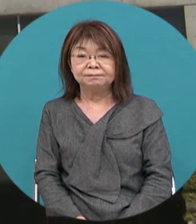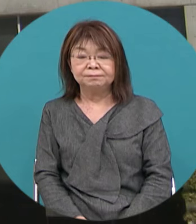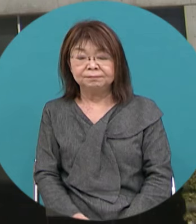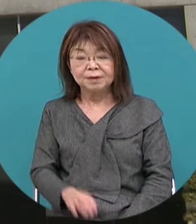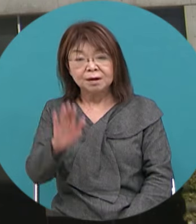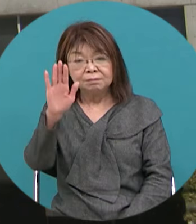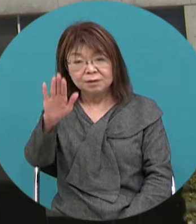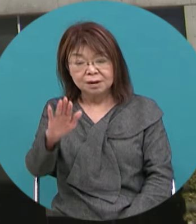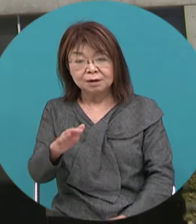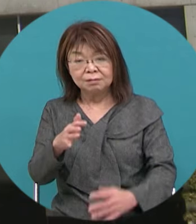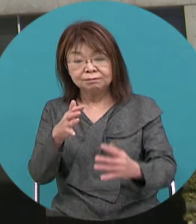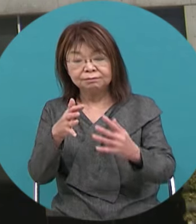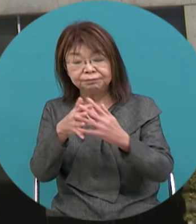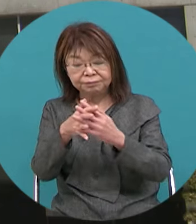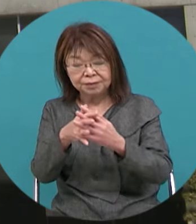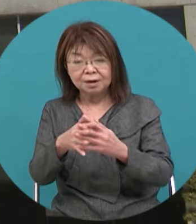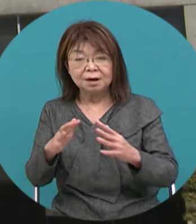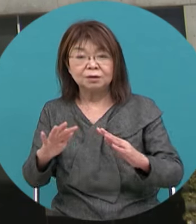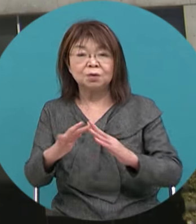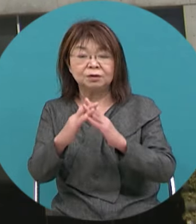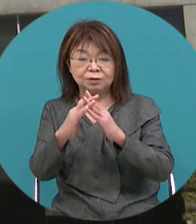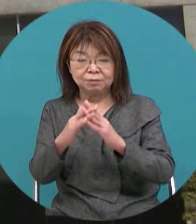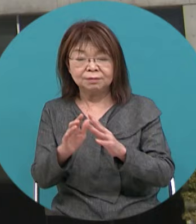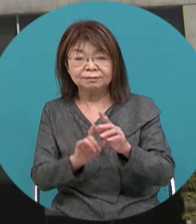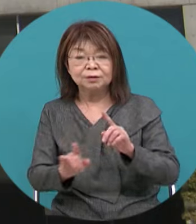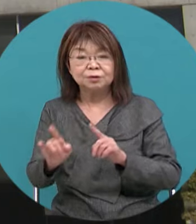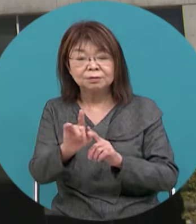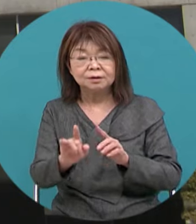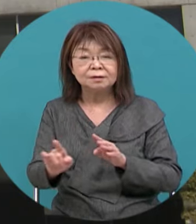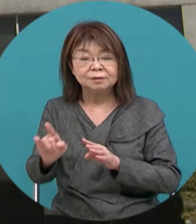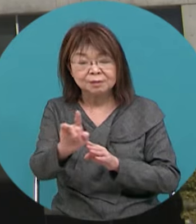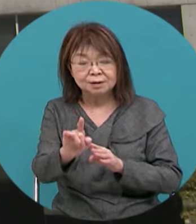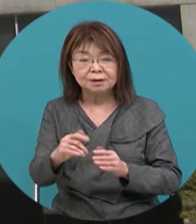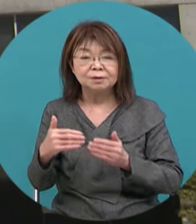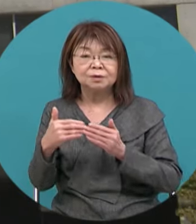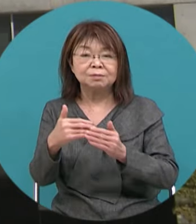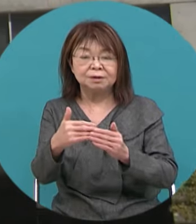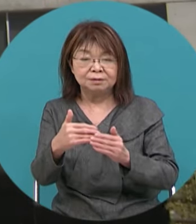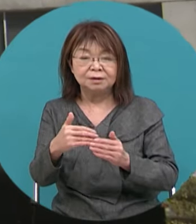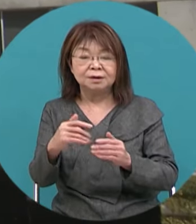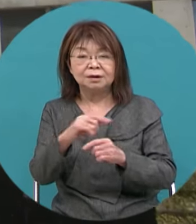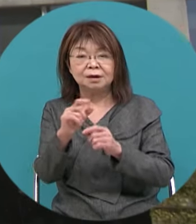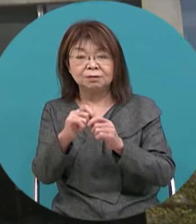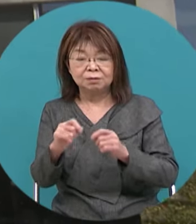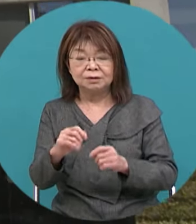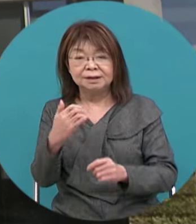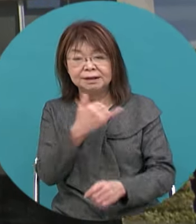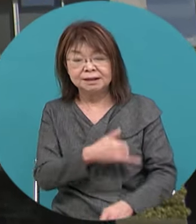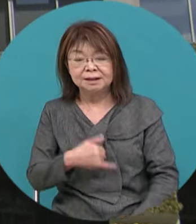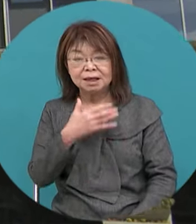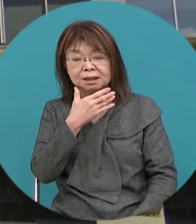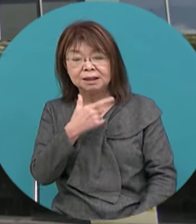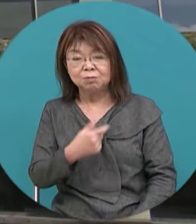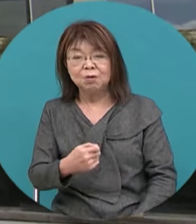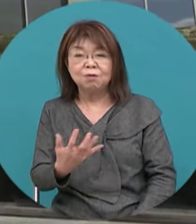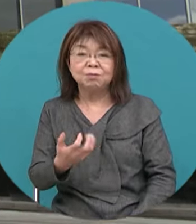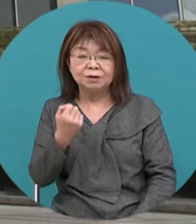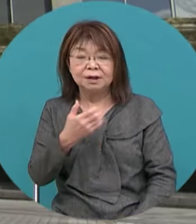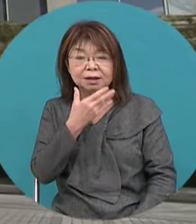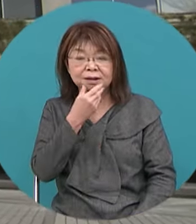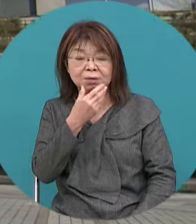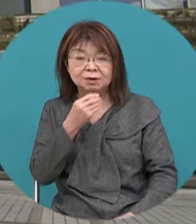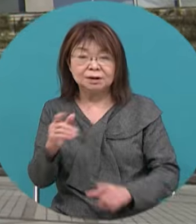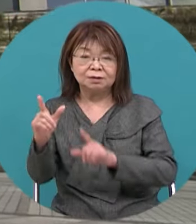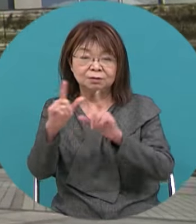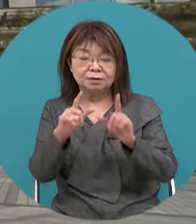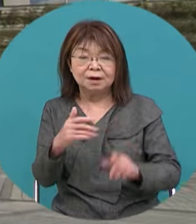未来を見据えた取り組みを先手先手で進めることで、これからの人生、希望を持って幸せに